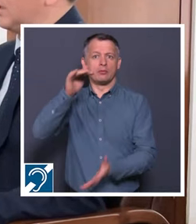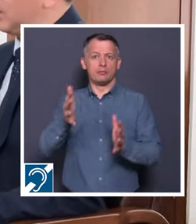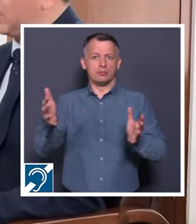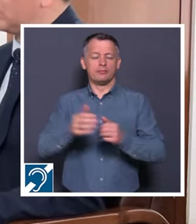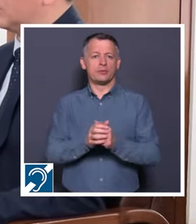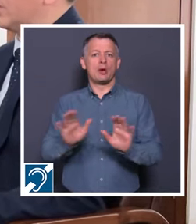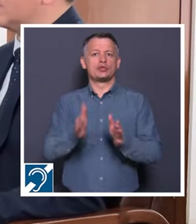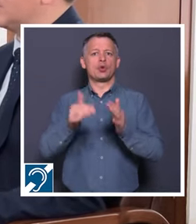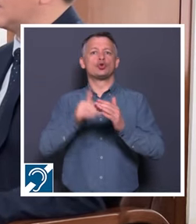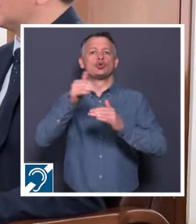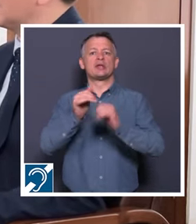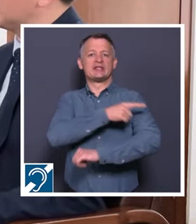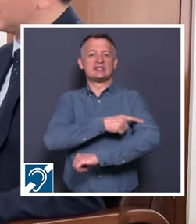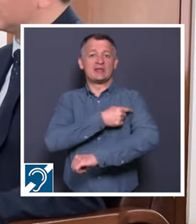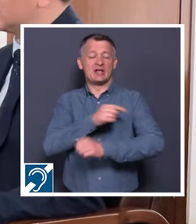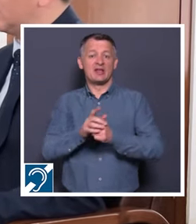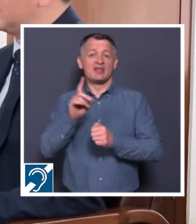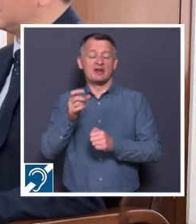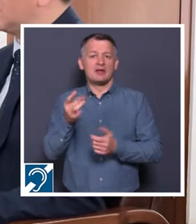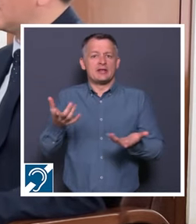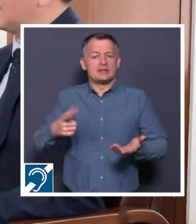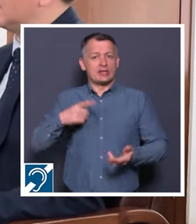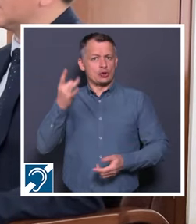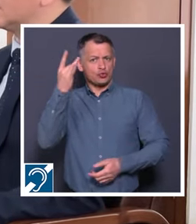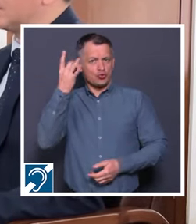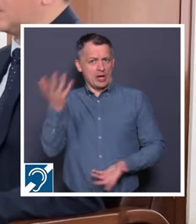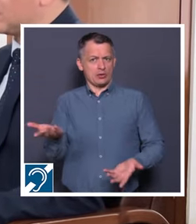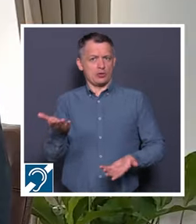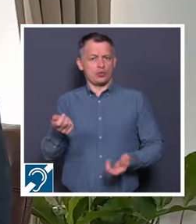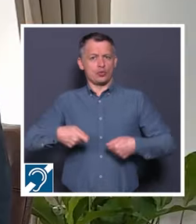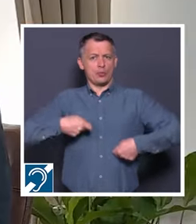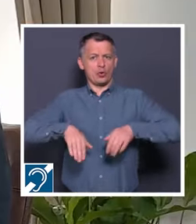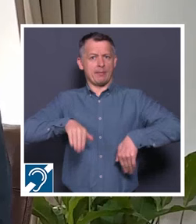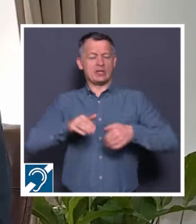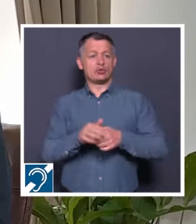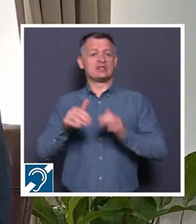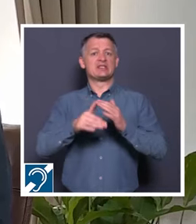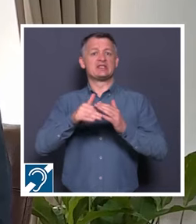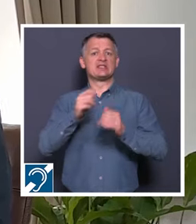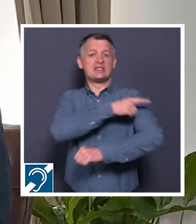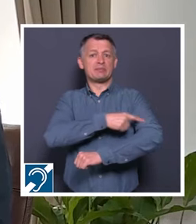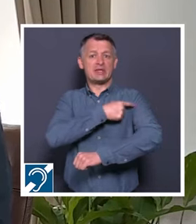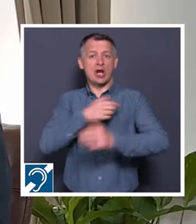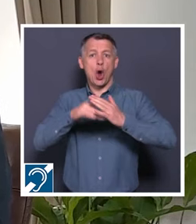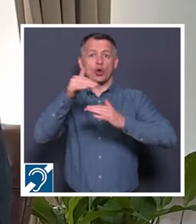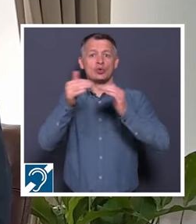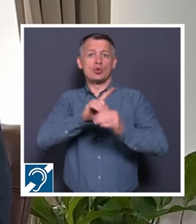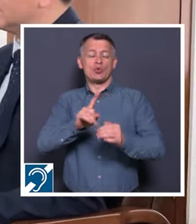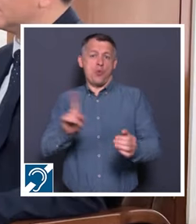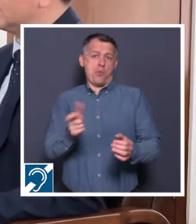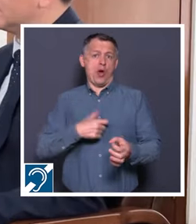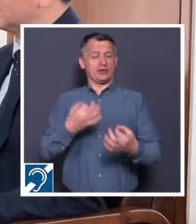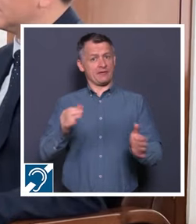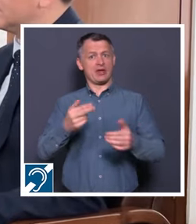construirea de spitale, terminăm cu construirea de spitale, dar e un paradox, domnule ministru. Adică e un spital construit care încă nu poate nu fi folosit. Se pare